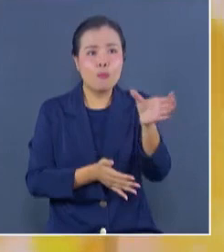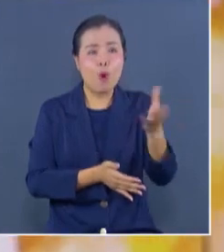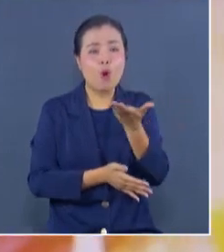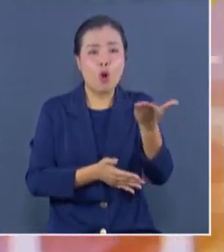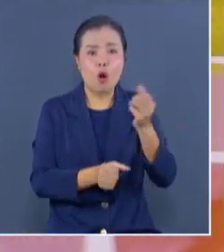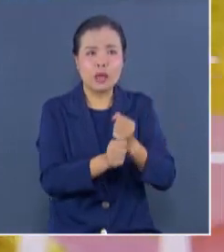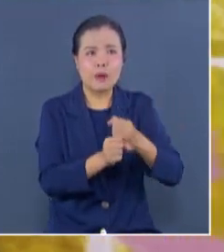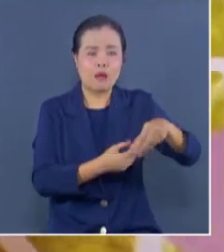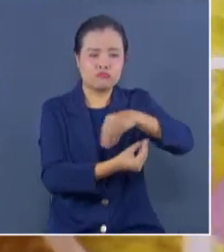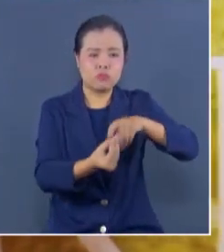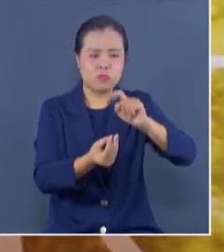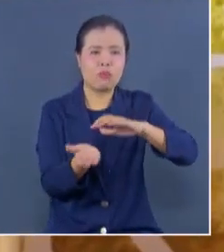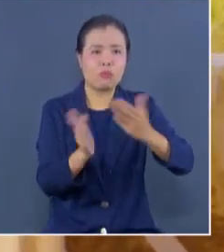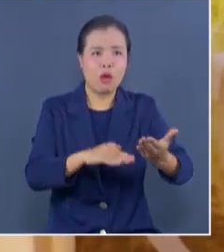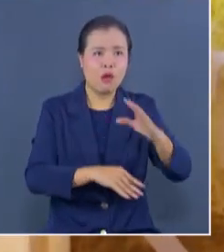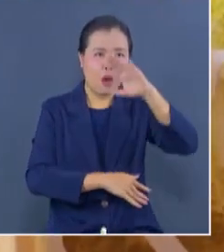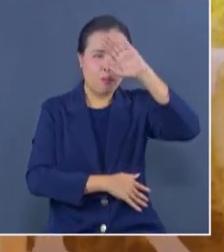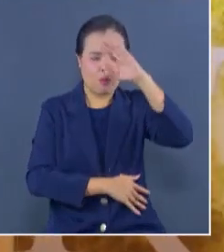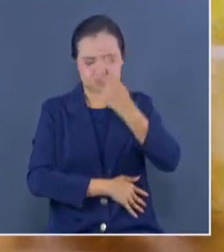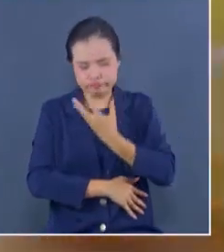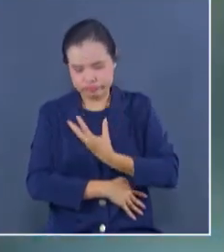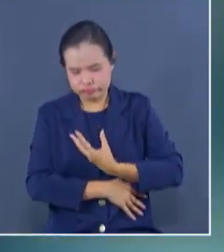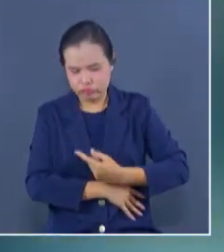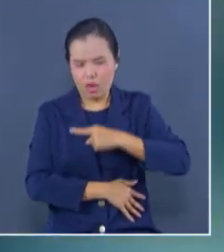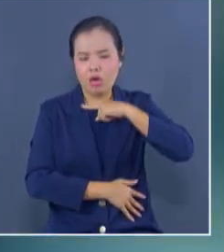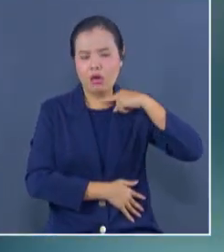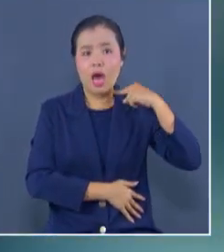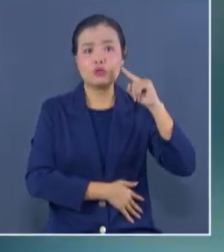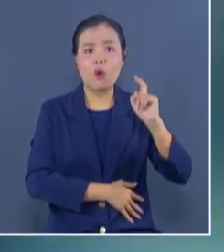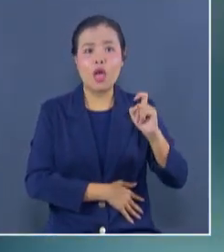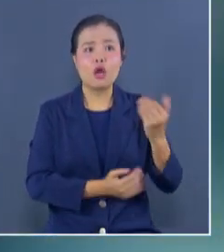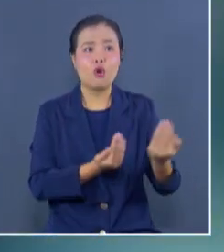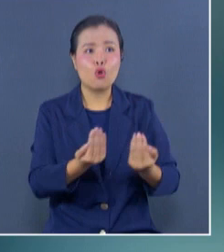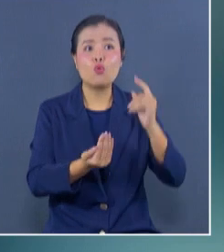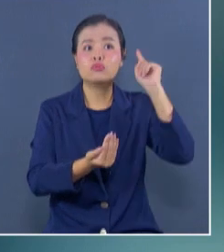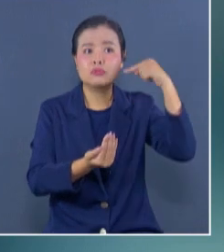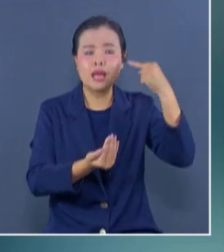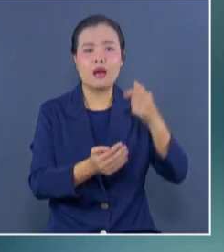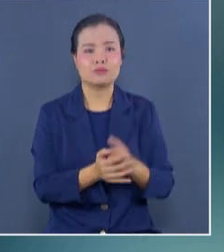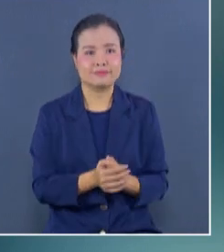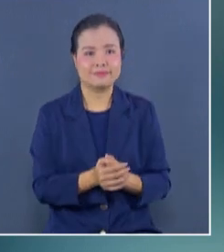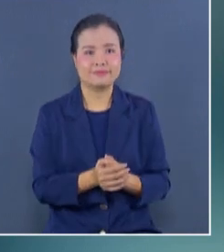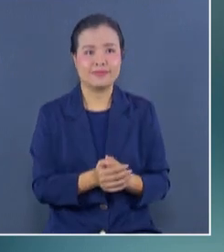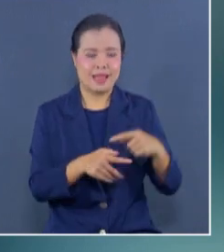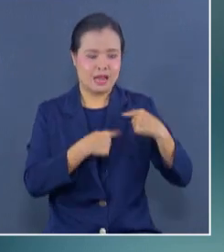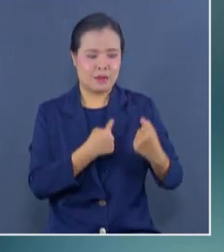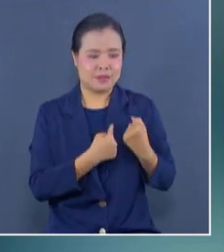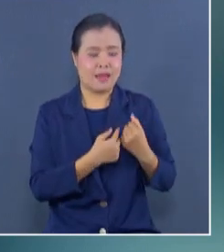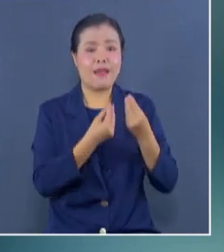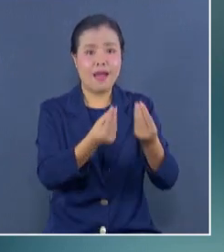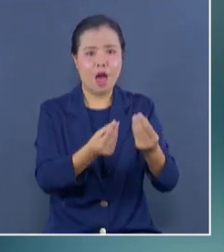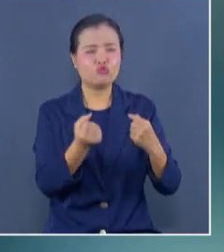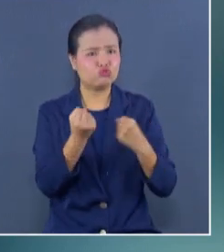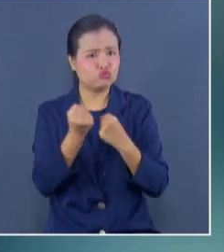ที่ทำธุรกิจอะไรก็เจ๊งป่วยซึมเศร้าจนถึงขั้นคิดอยากจะจบชีวิตไปพร้อมกับลูกสาวน้องคนดีค่ะซึ่งก็มีกำลังใจหลั่งไหลไปหาแวร์โ